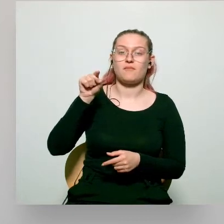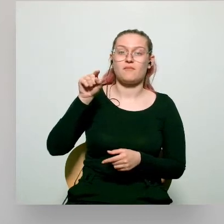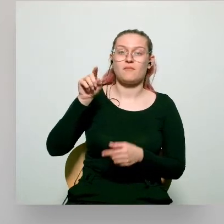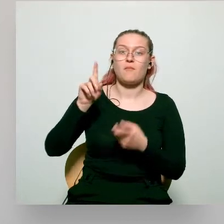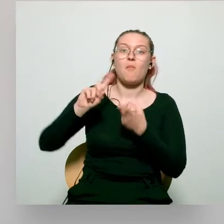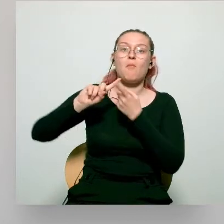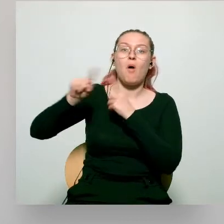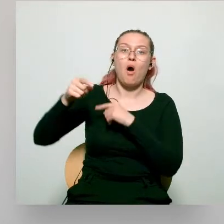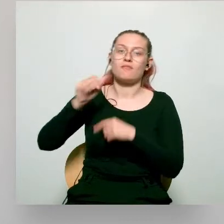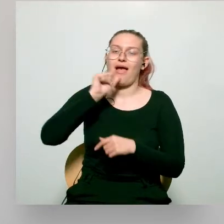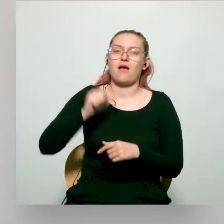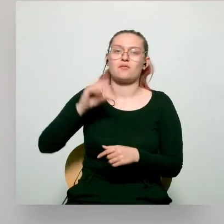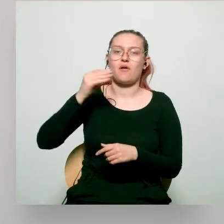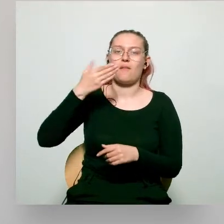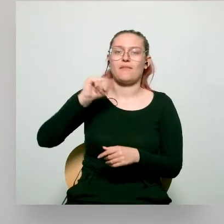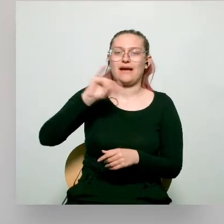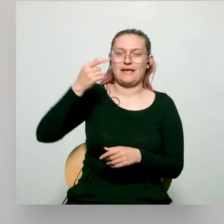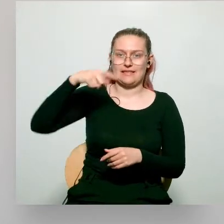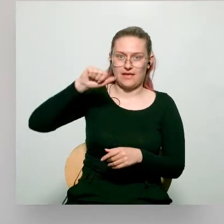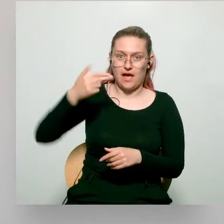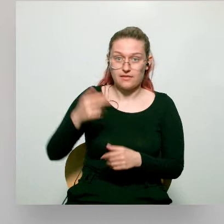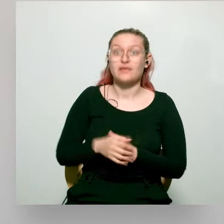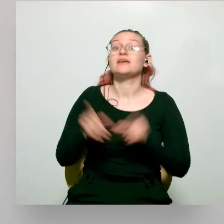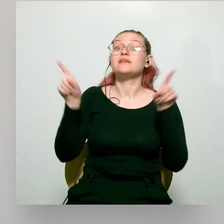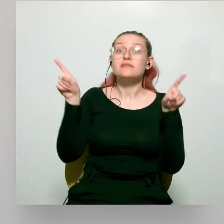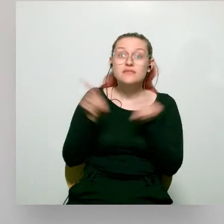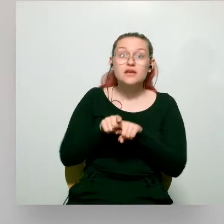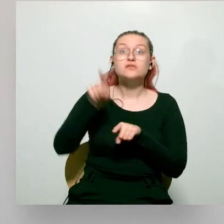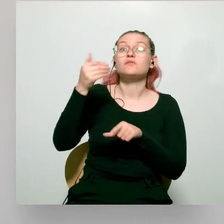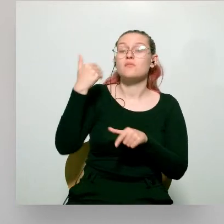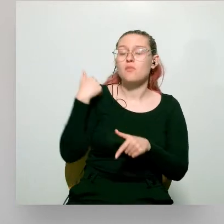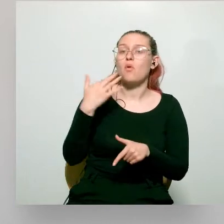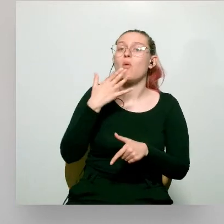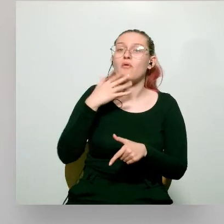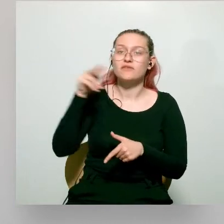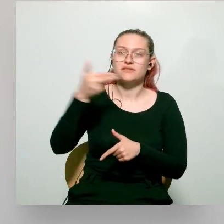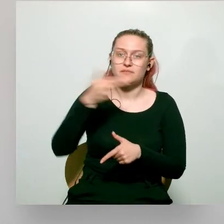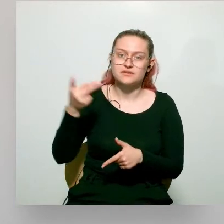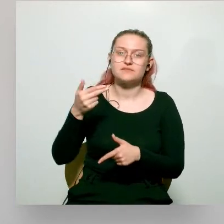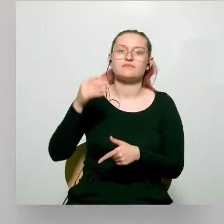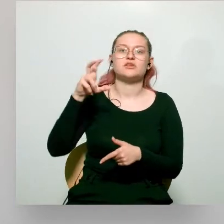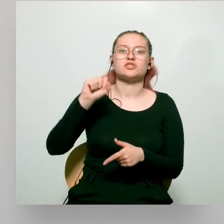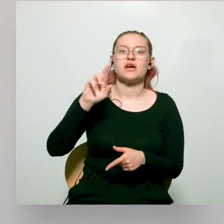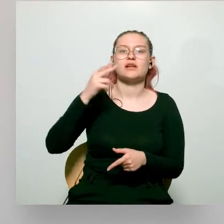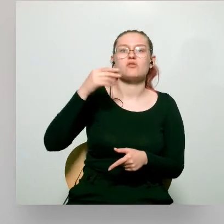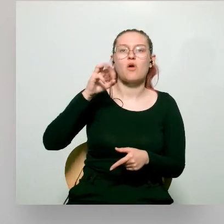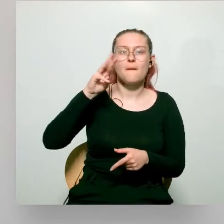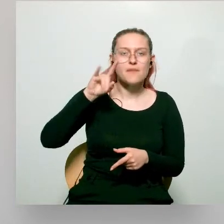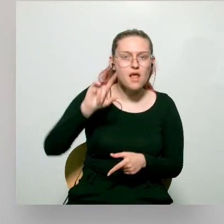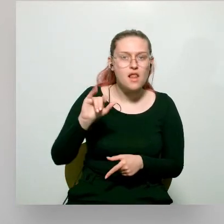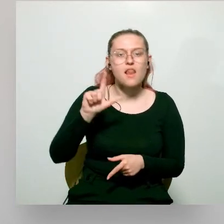Zabuszko wspominała rolę Czarnobyla w 1986 roku, Wełyki Hołodomor jako też taki moment.